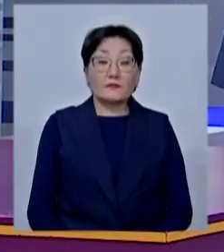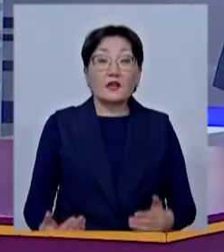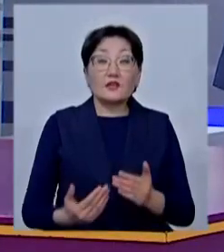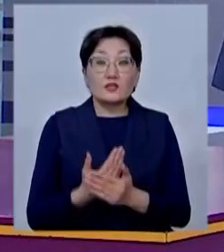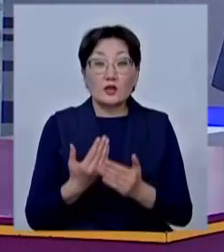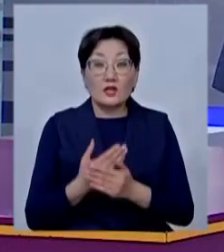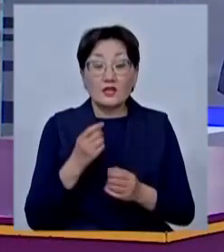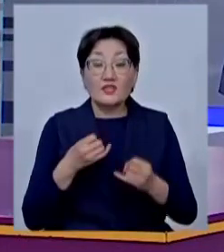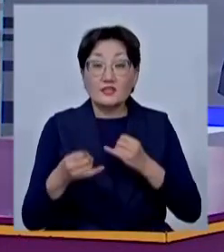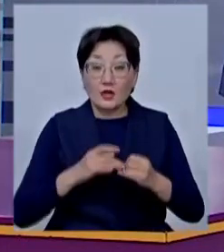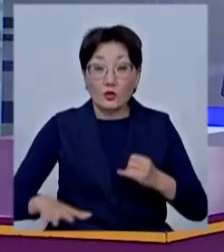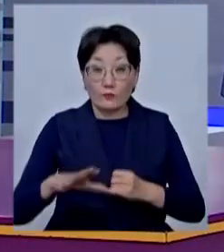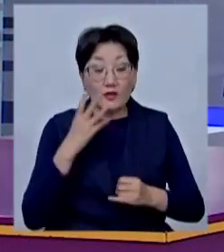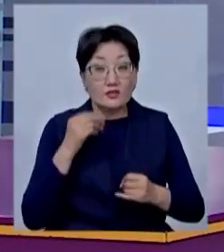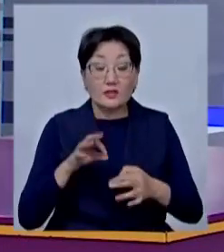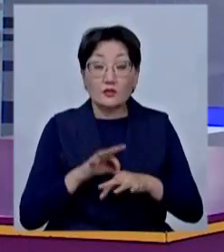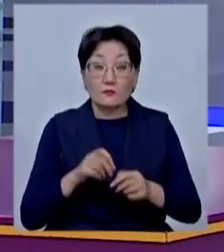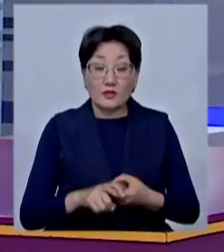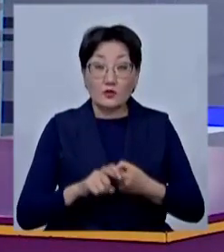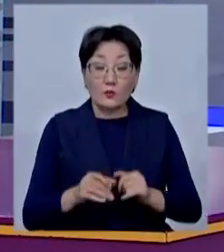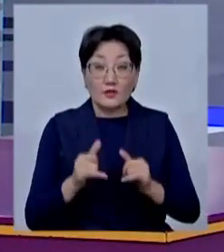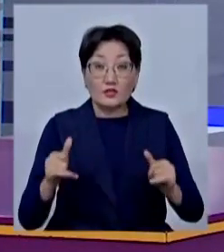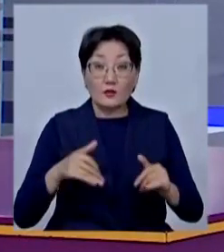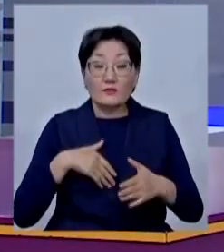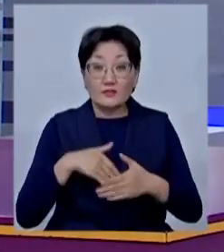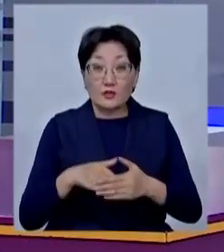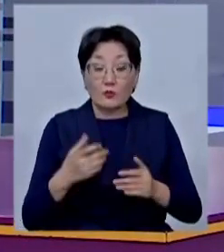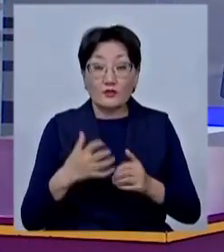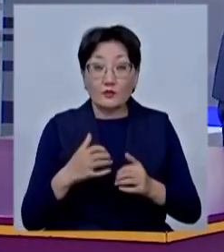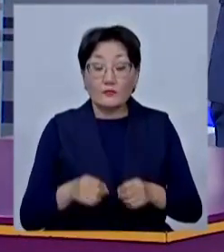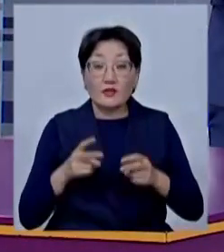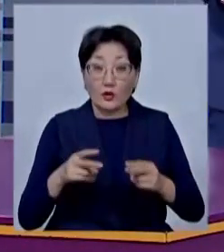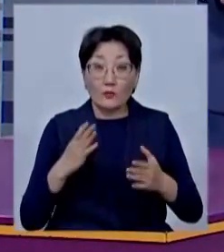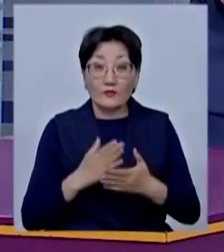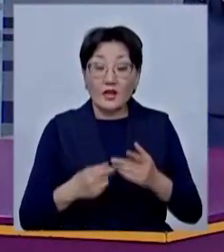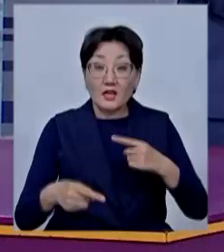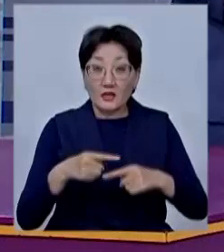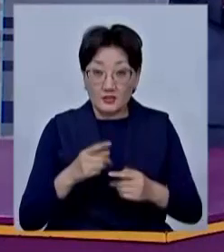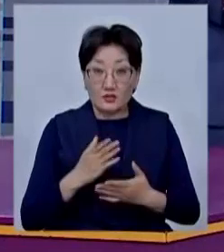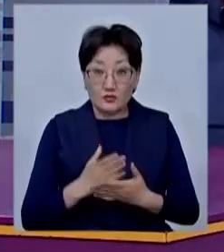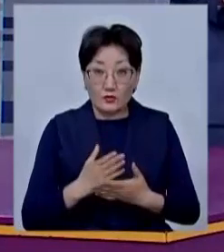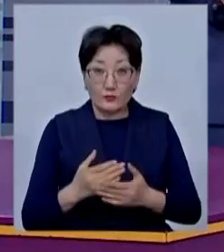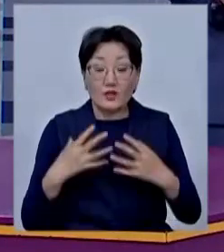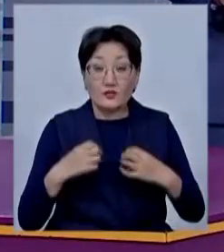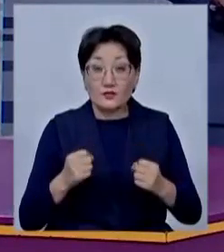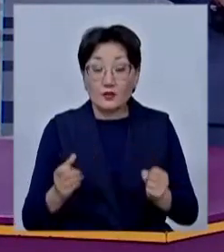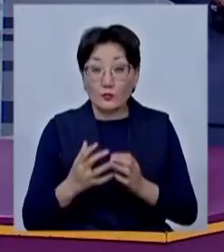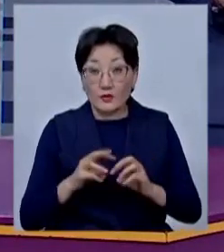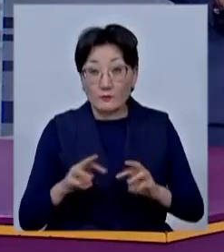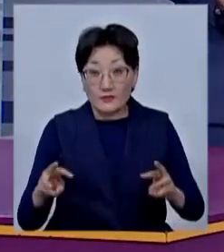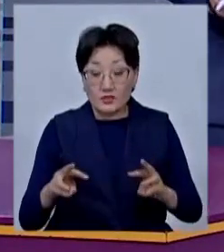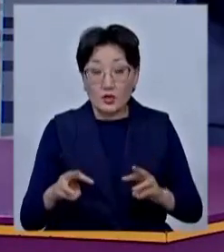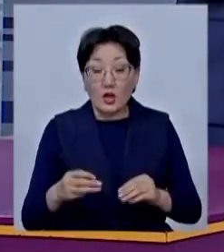Қайтадан сарыаймақ. Алматы коронавирустың таралу екпіні бойынша орташа қауіпті болып қайта санала бастады. Денсаулық сақтау